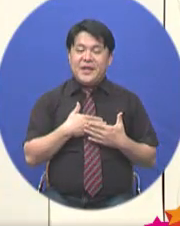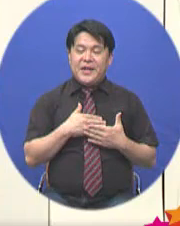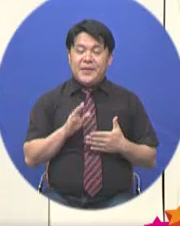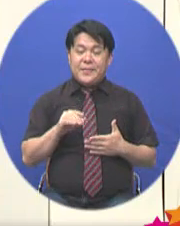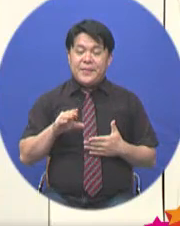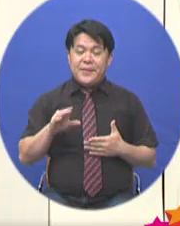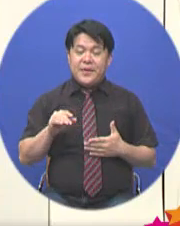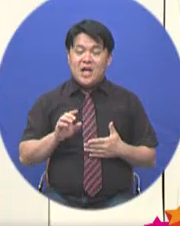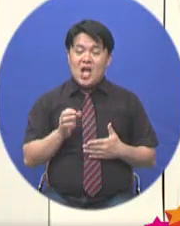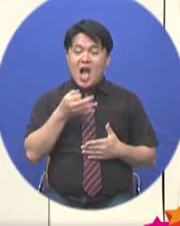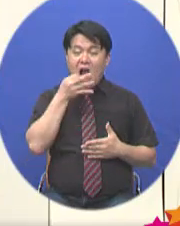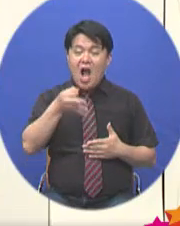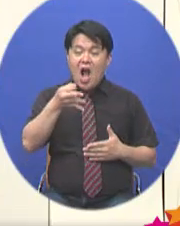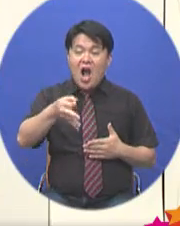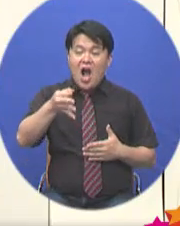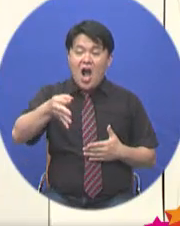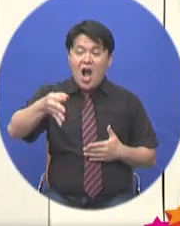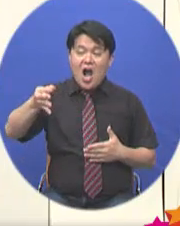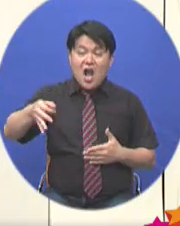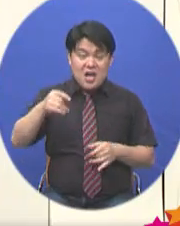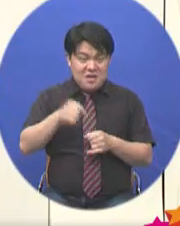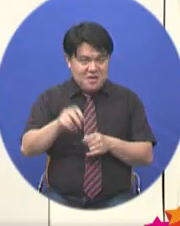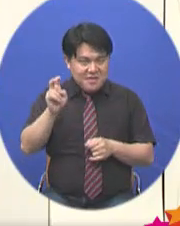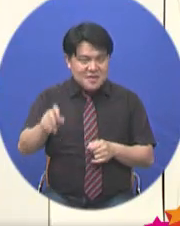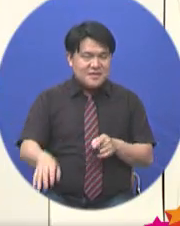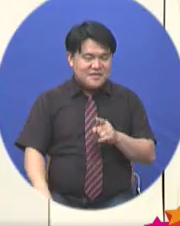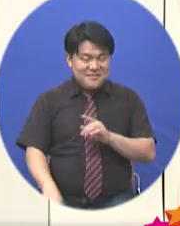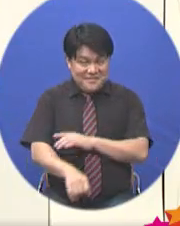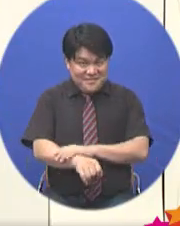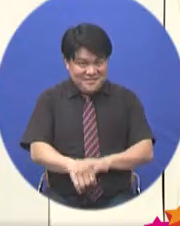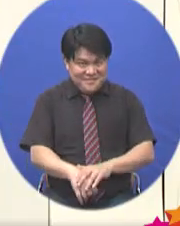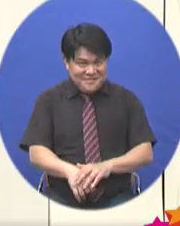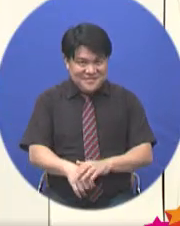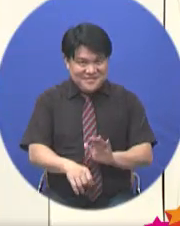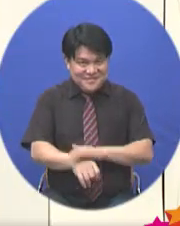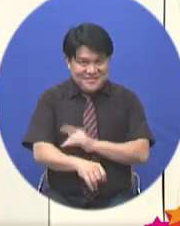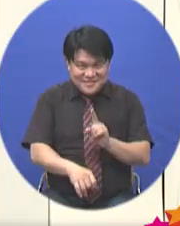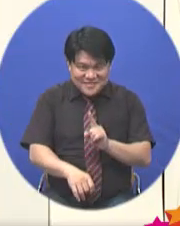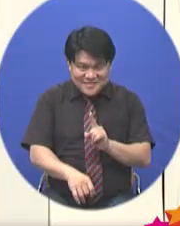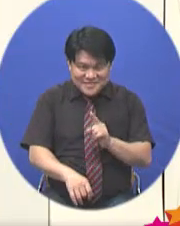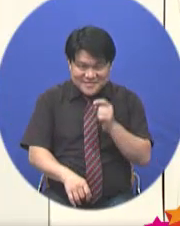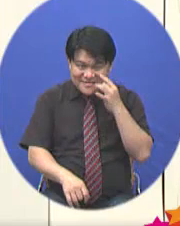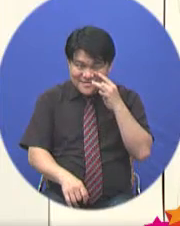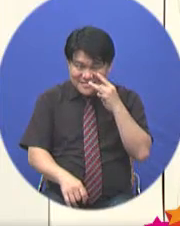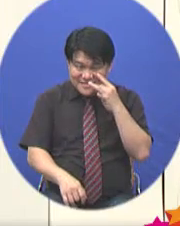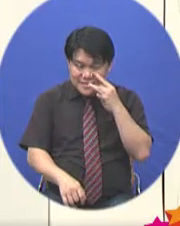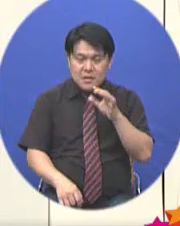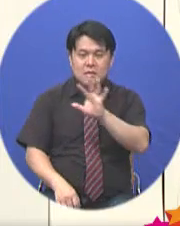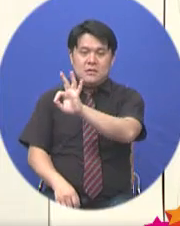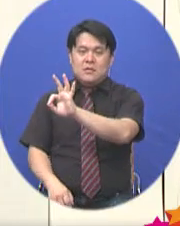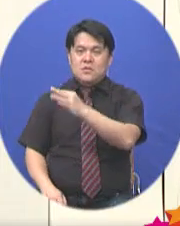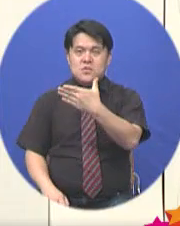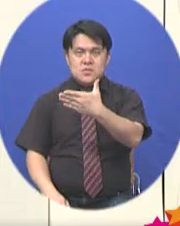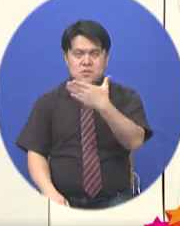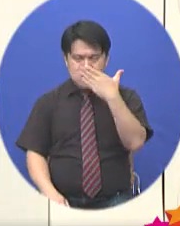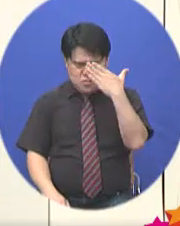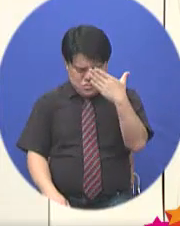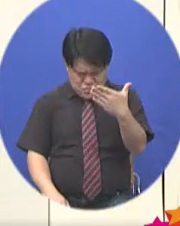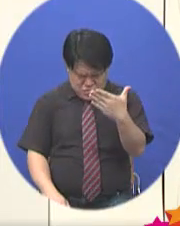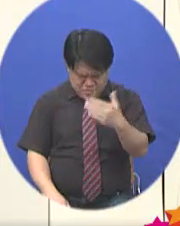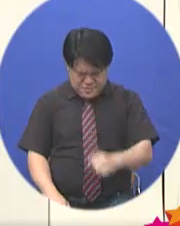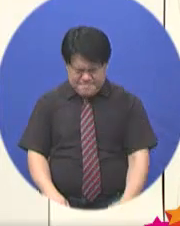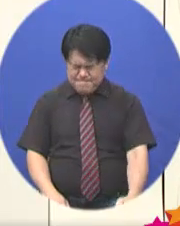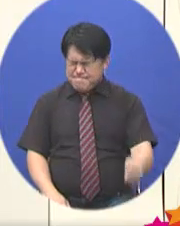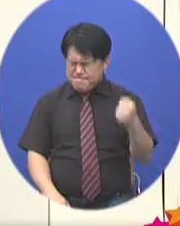바이브레이션을 떨려요라고 말씀하신 것 같아요. 과연 어떻게 나왔을까요? 네. 점수는요? 10점, 야. 9점, 그래요?